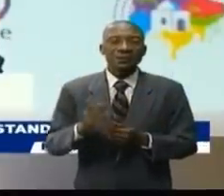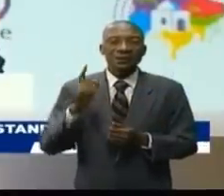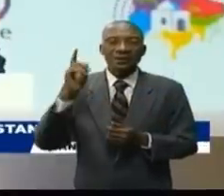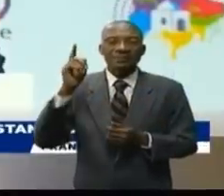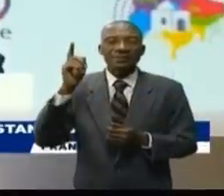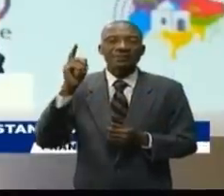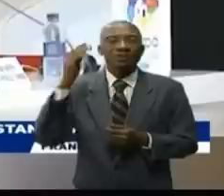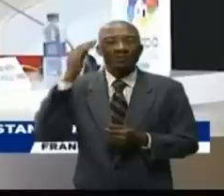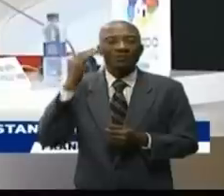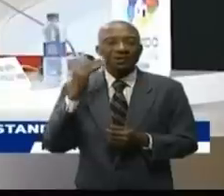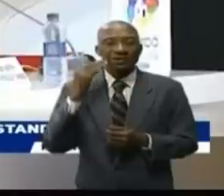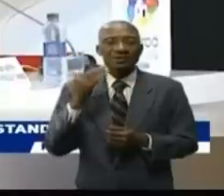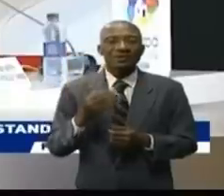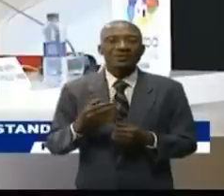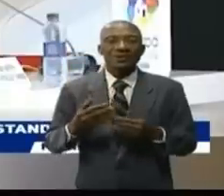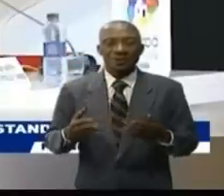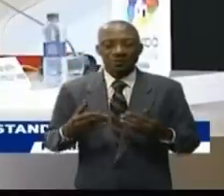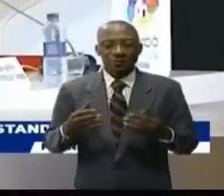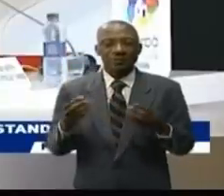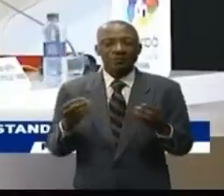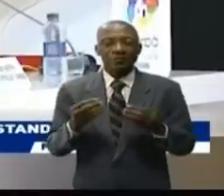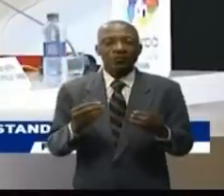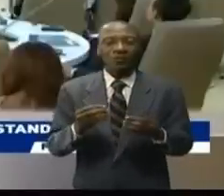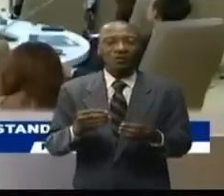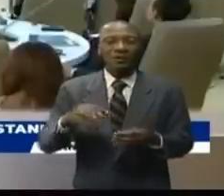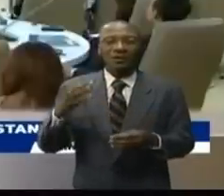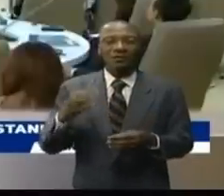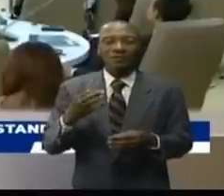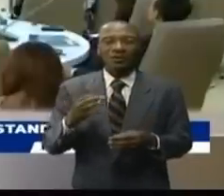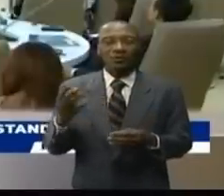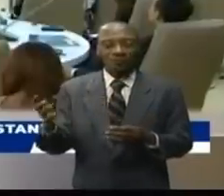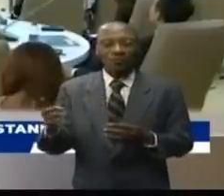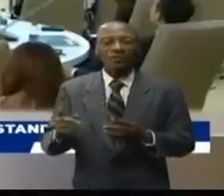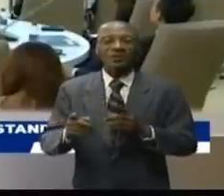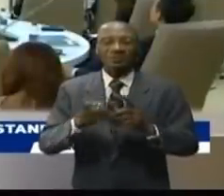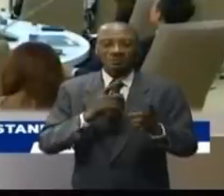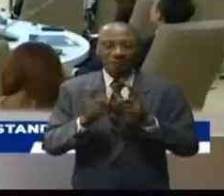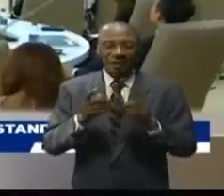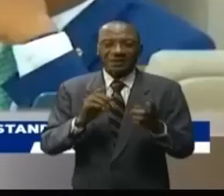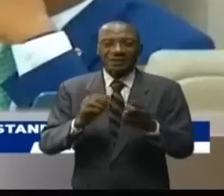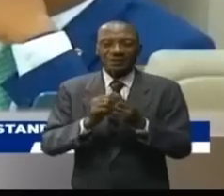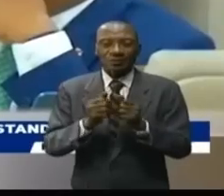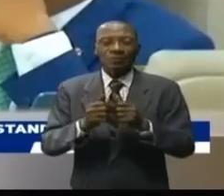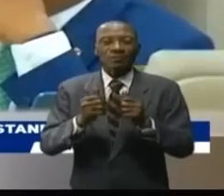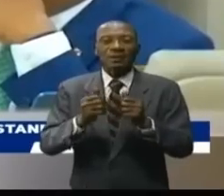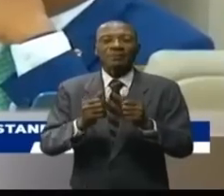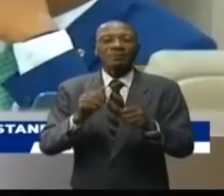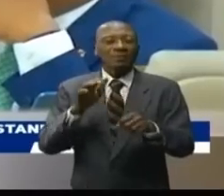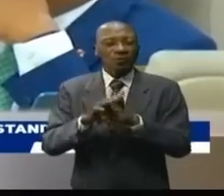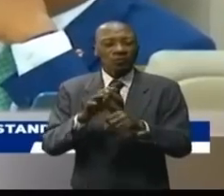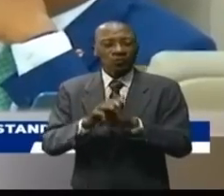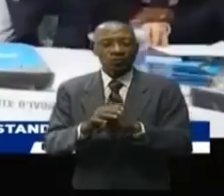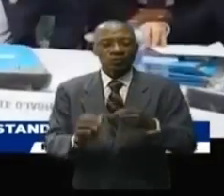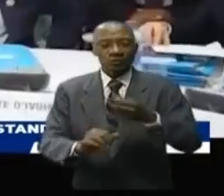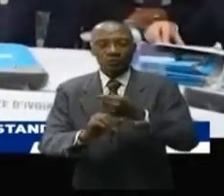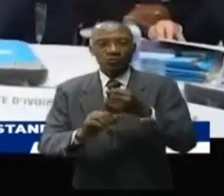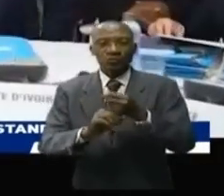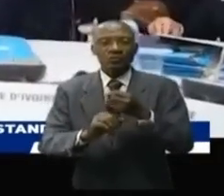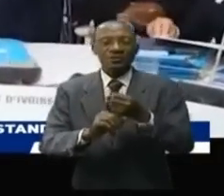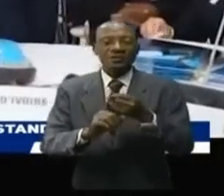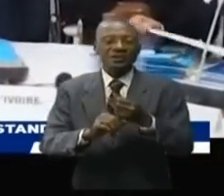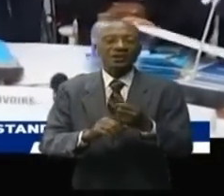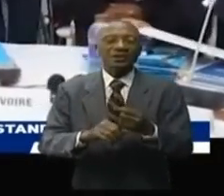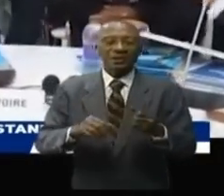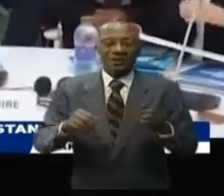que la francophonie n'est pas restée muette. Elle a condamné cette agression de la République démocratique du Congo par le Rwanda. Nous